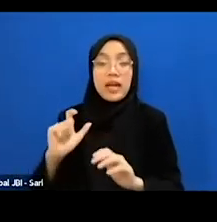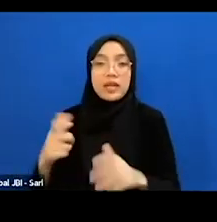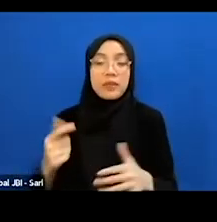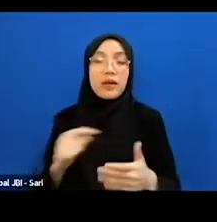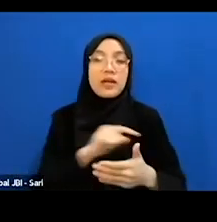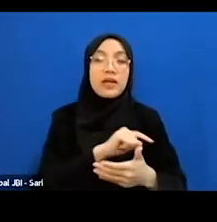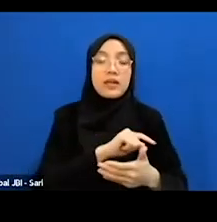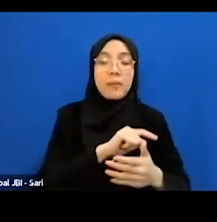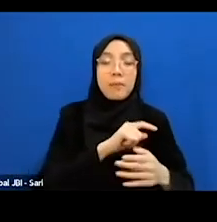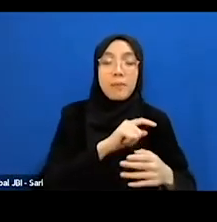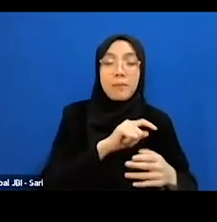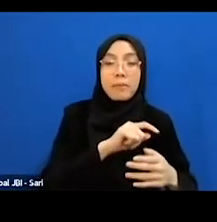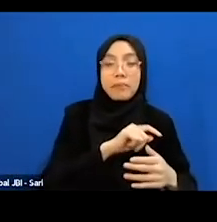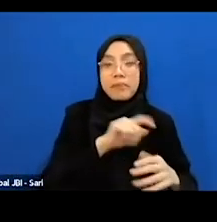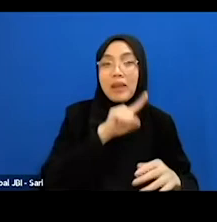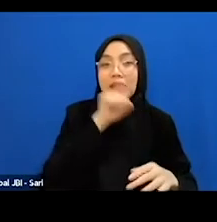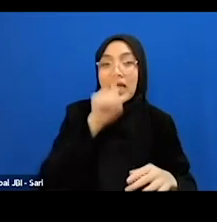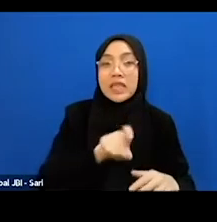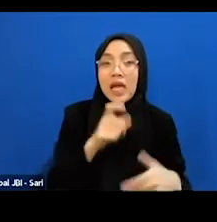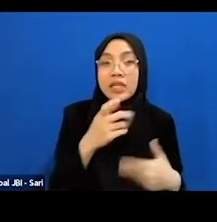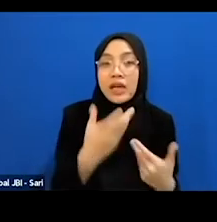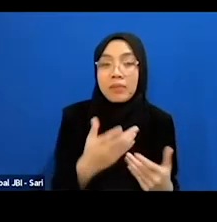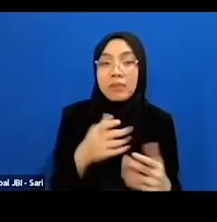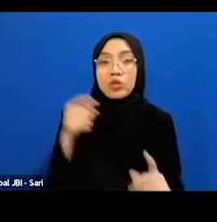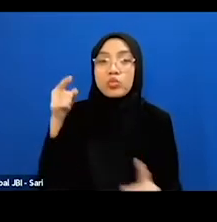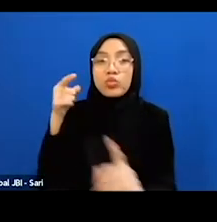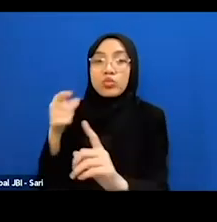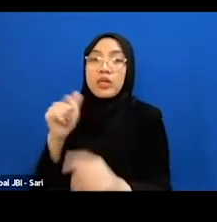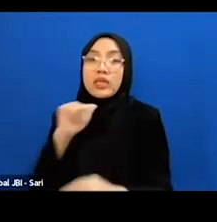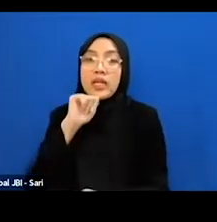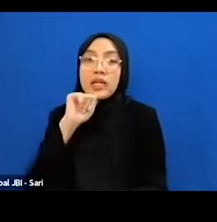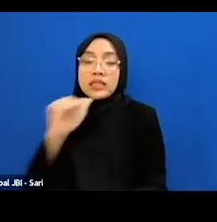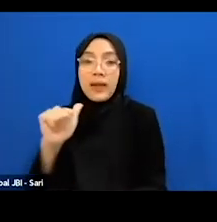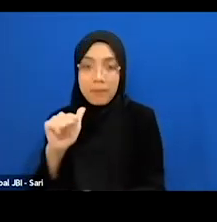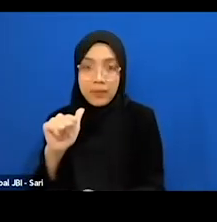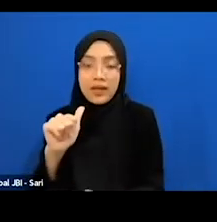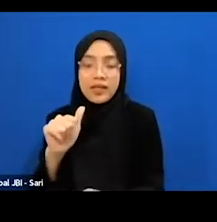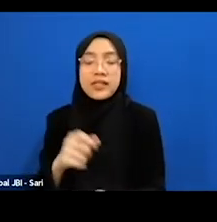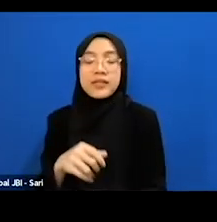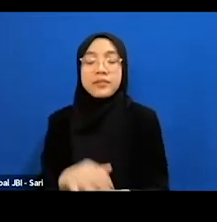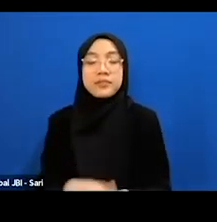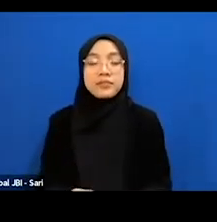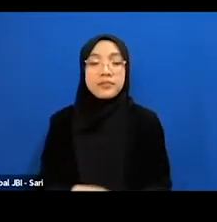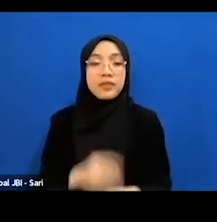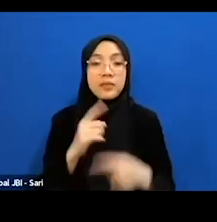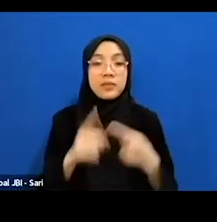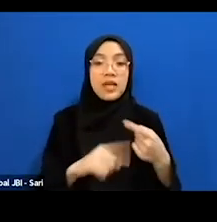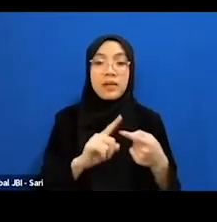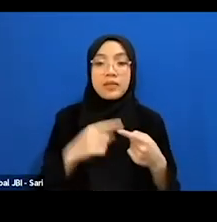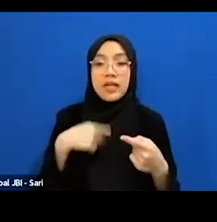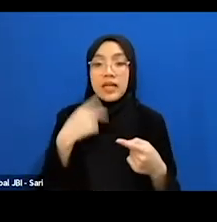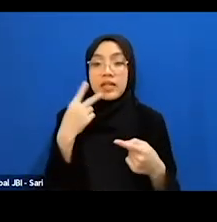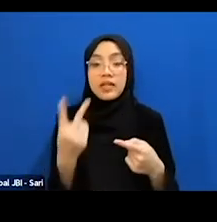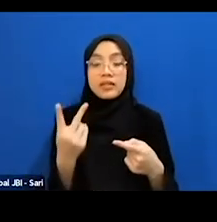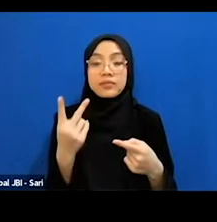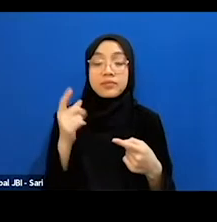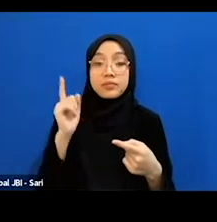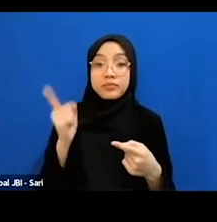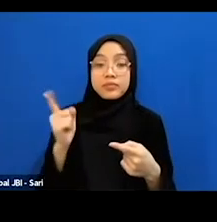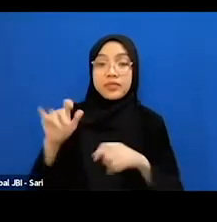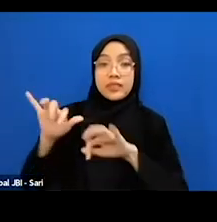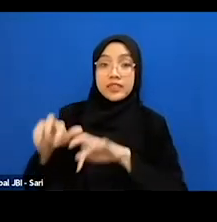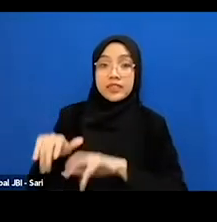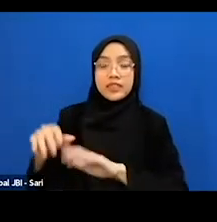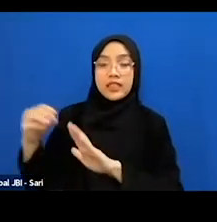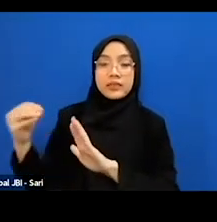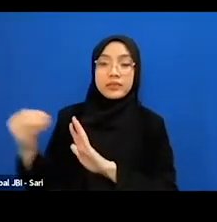kemudian pertanyaannya dan kepada siapa Cenah pertama ini saya lihat by kolom